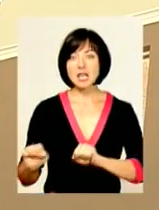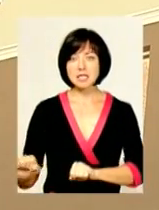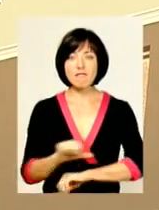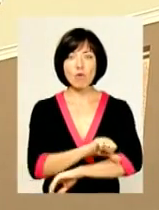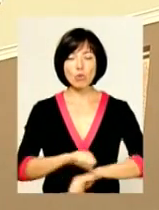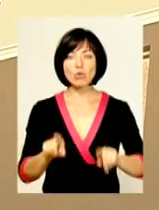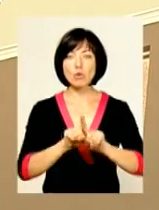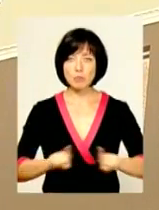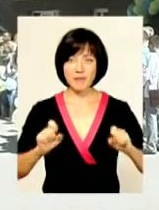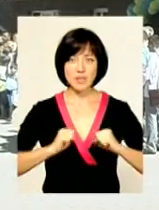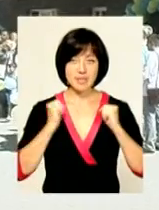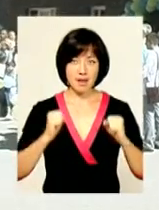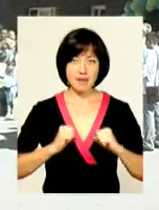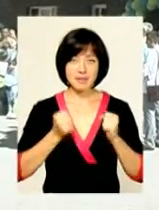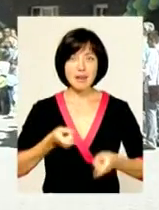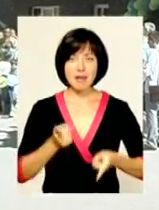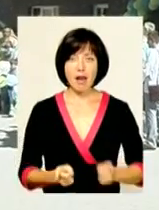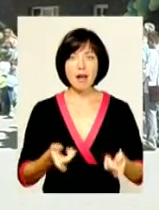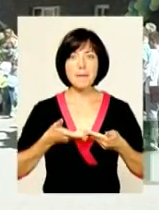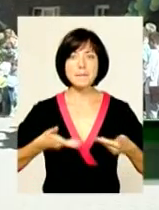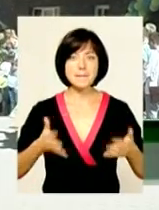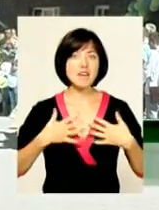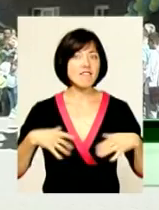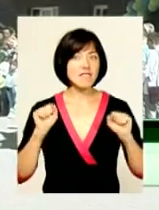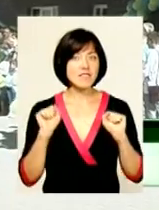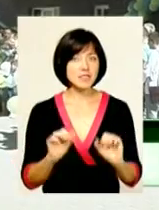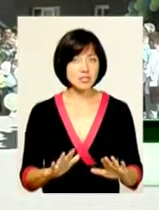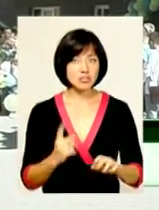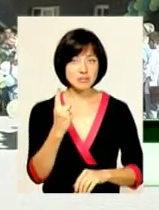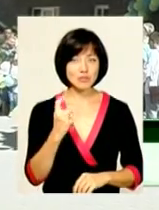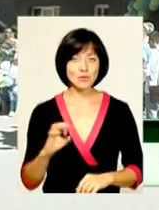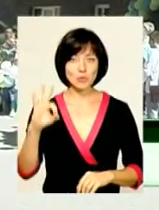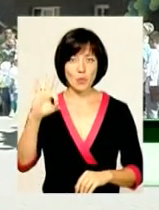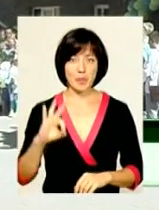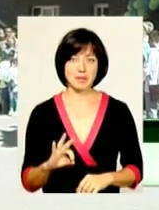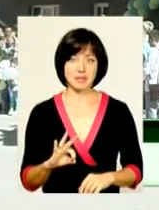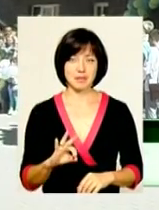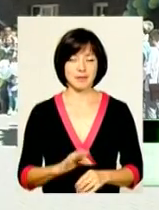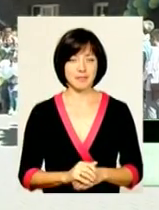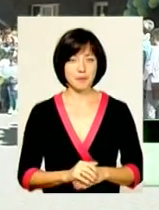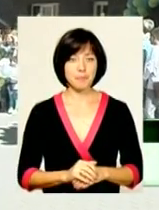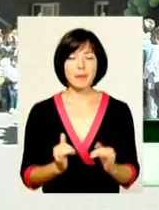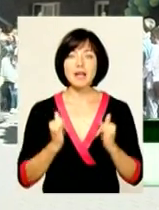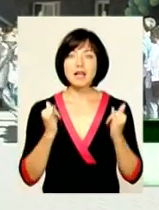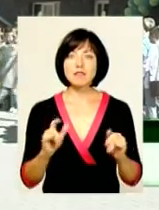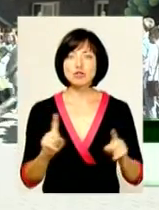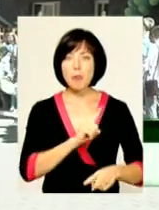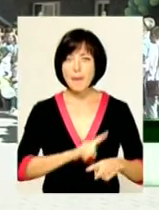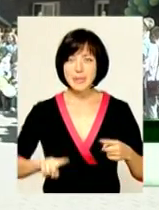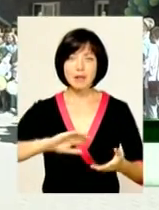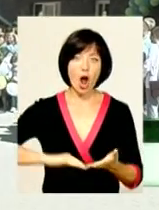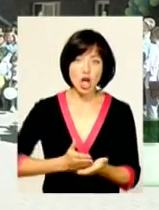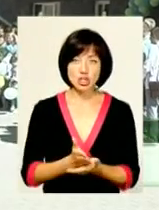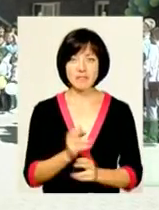кордону особливо старалися. Реально ми виложились на 100% для того, щоб швидко,